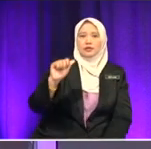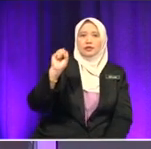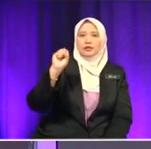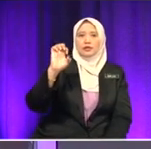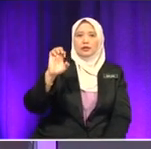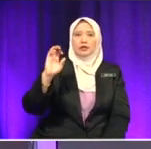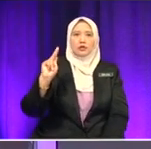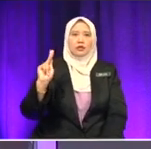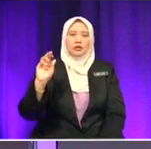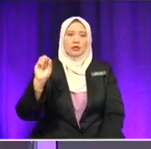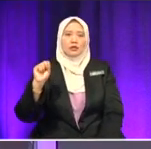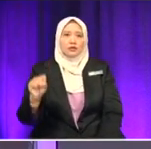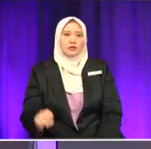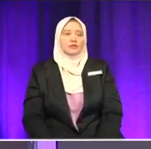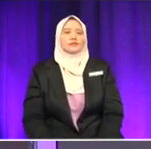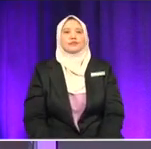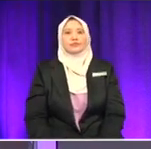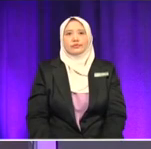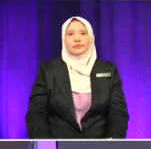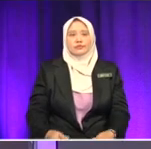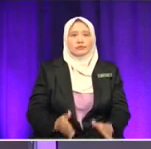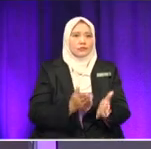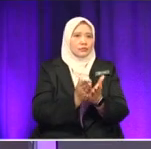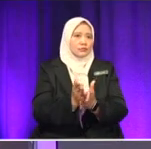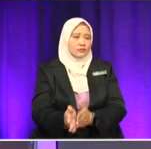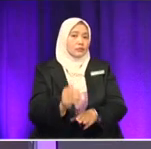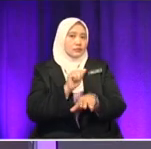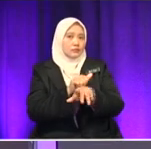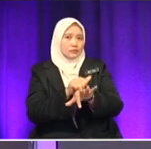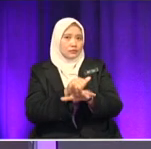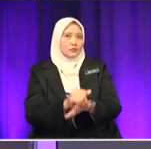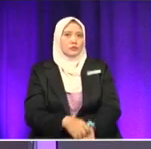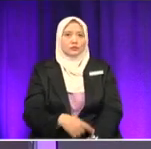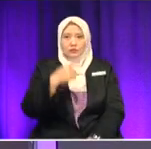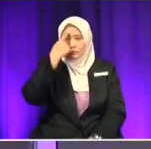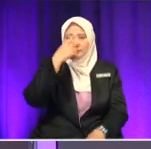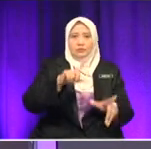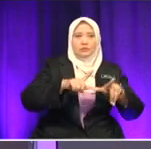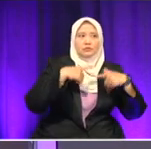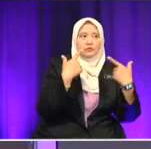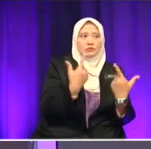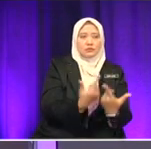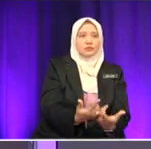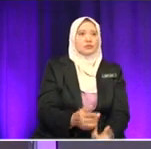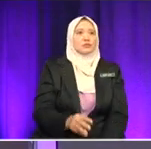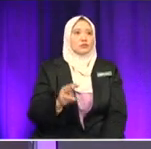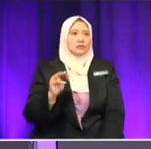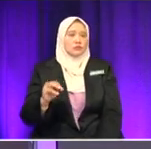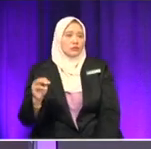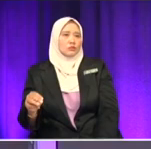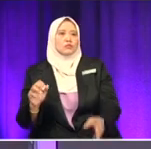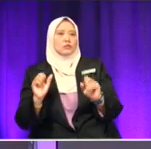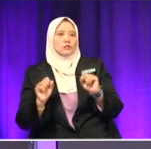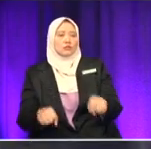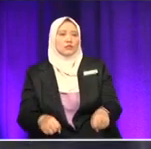konjugasi. Mari kita lihat kelas yang seterusnya iaitu kelas alga. Untuk kelas alga ini, teacher nak minta bantuan studentlah